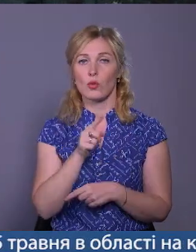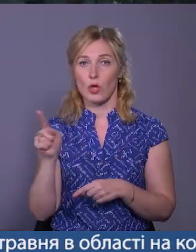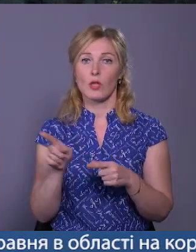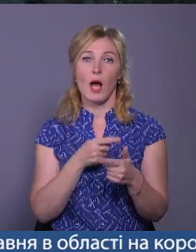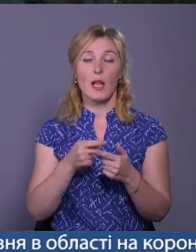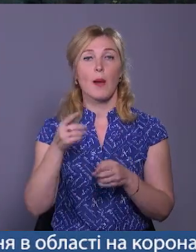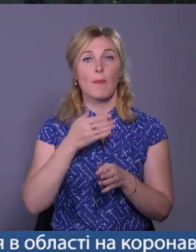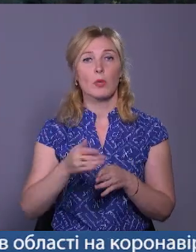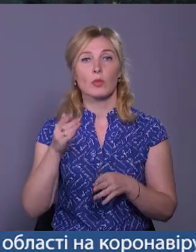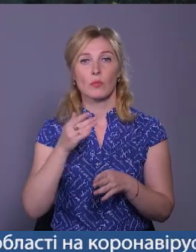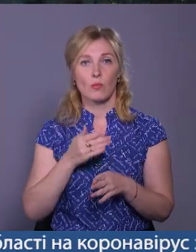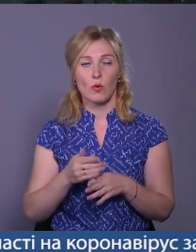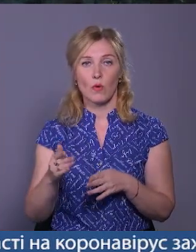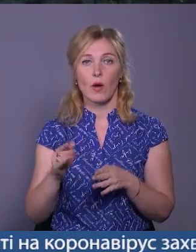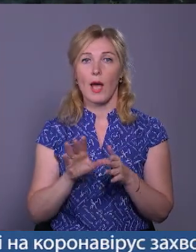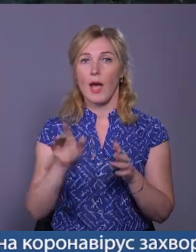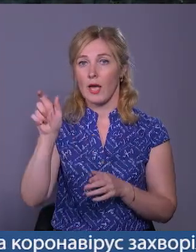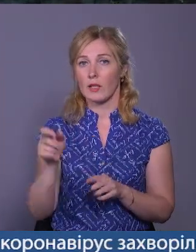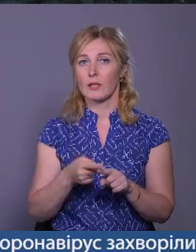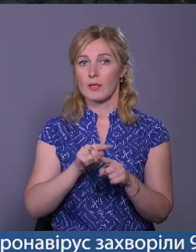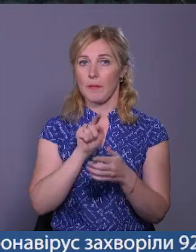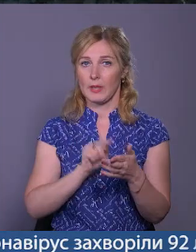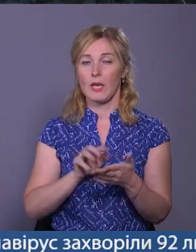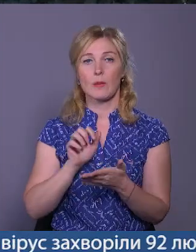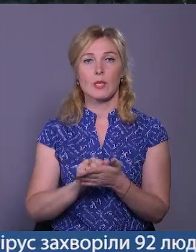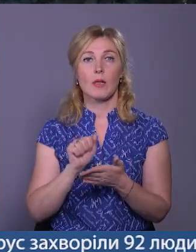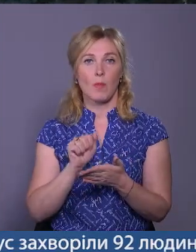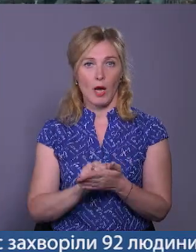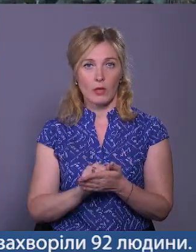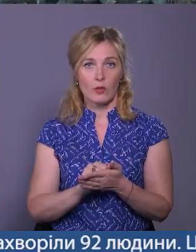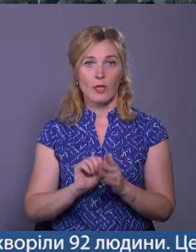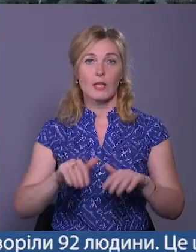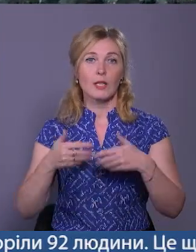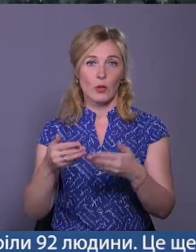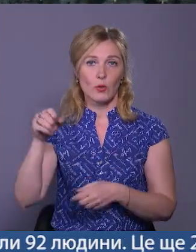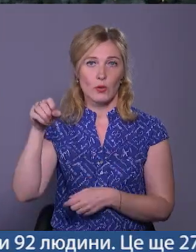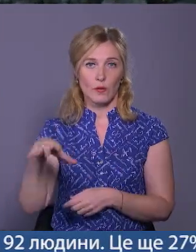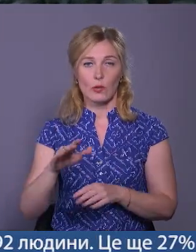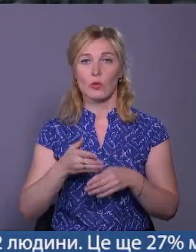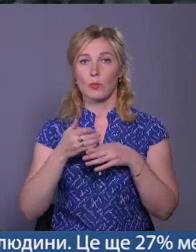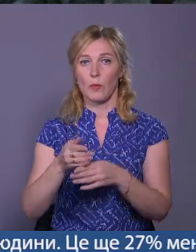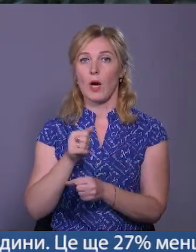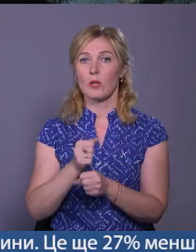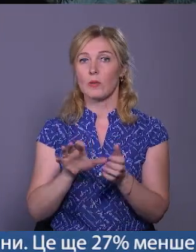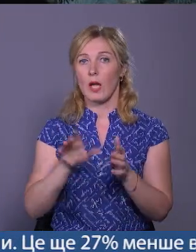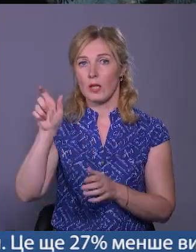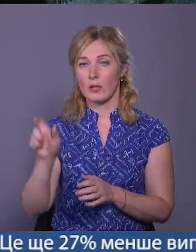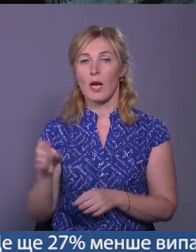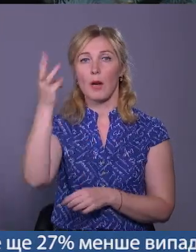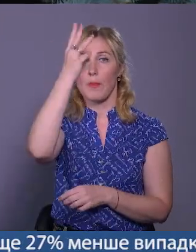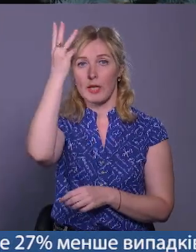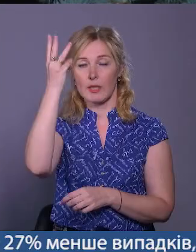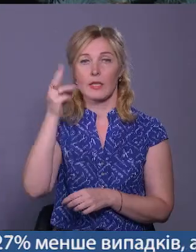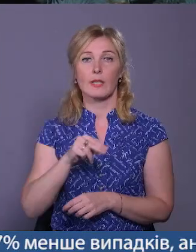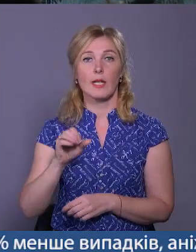поступово енергетики цим питанням займаються і даю світло допомагали роботі Енергетиків Хмельницький